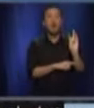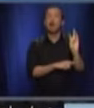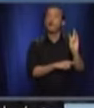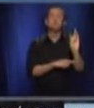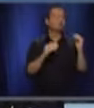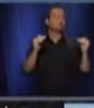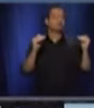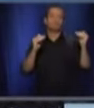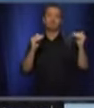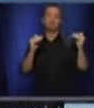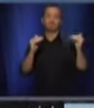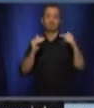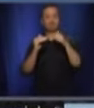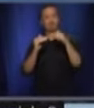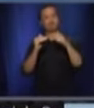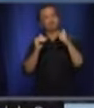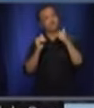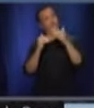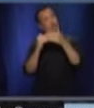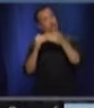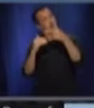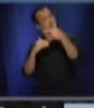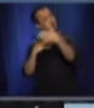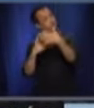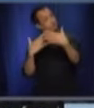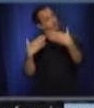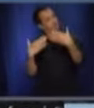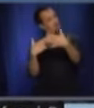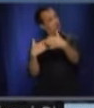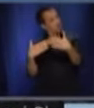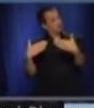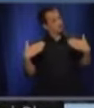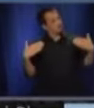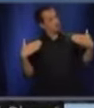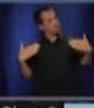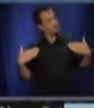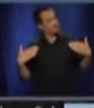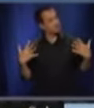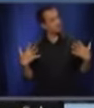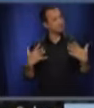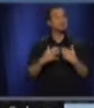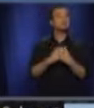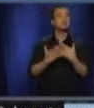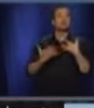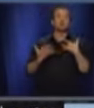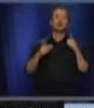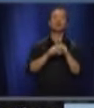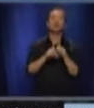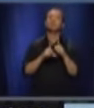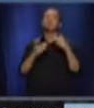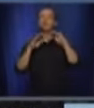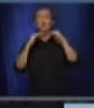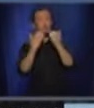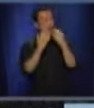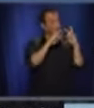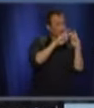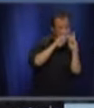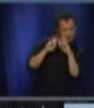d'ailleurs, incluant les autres facteurs qui sont pris en collaboration avec toutes les analyses,